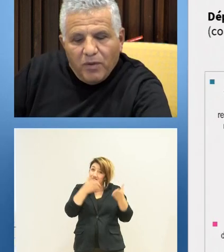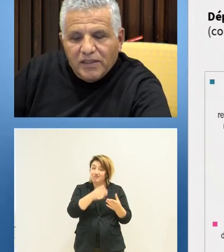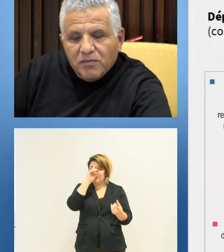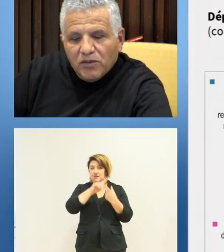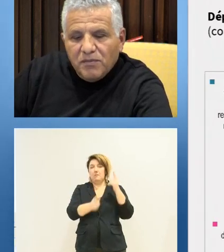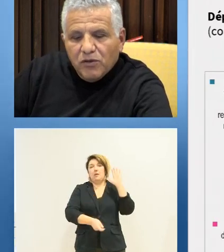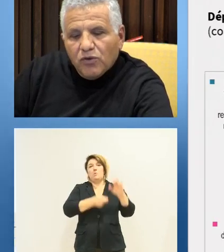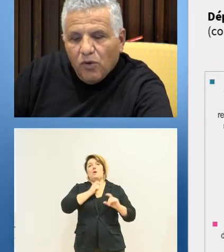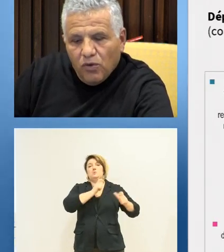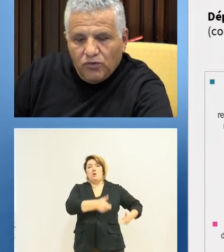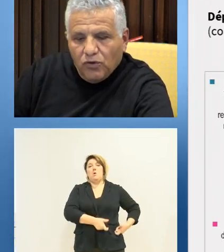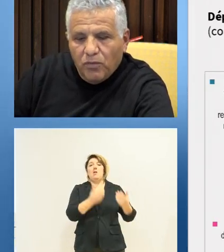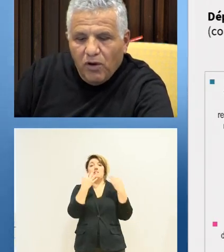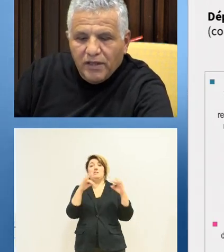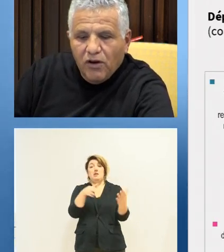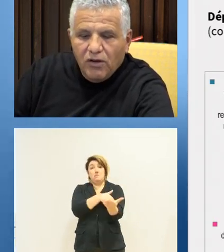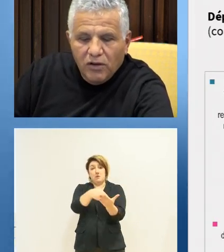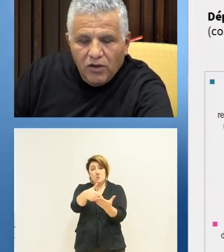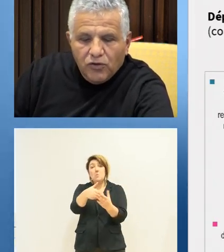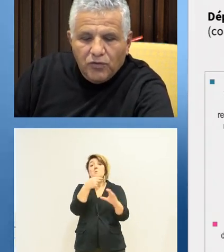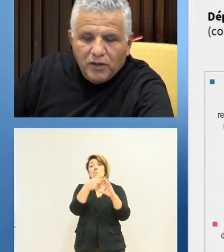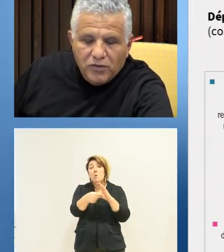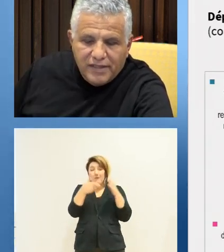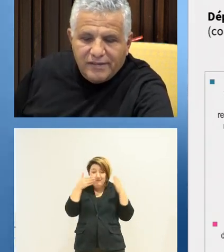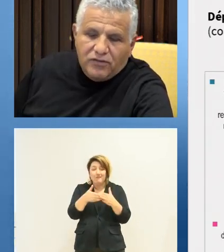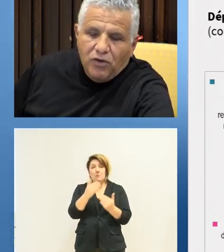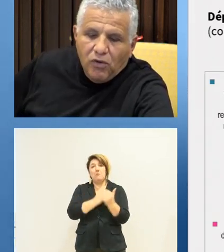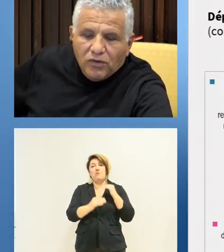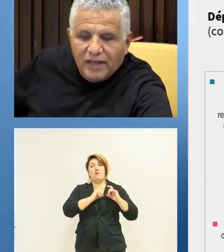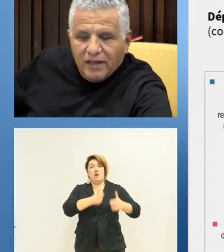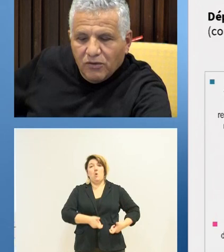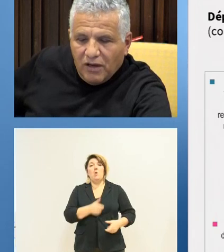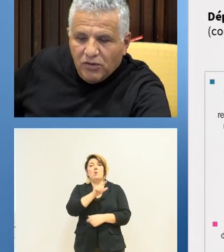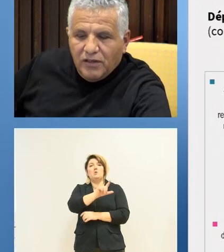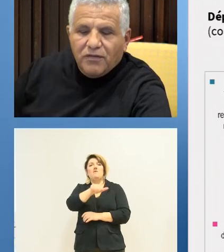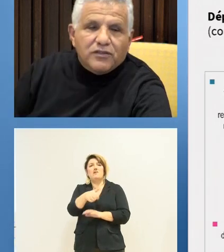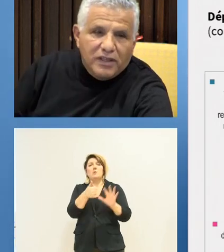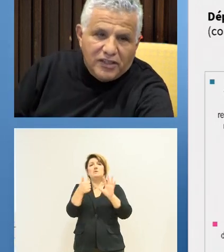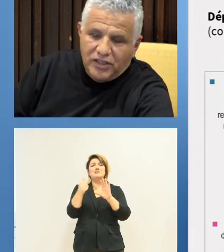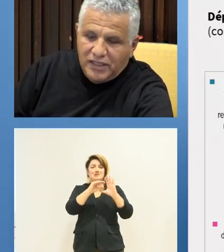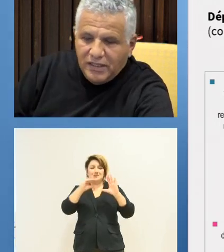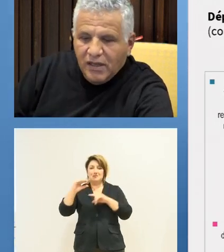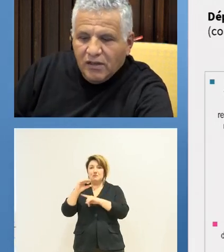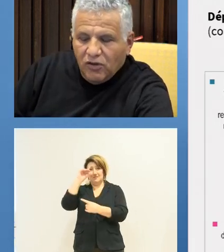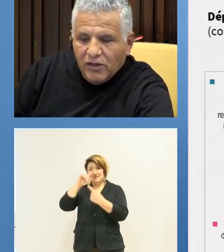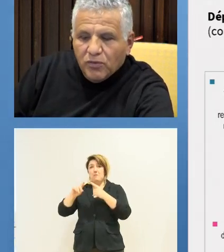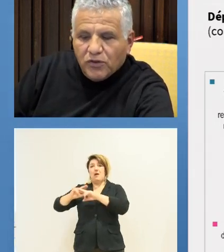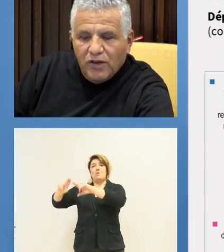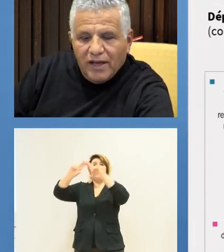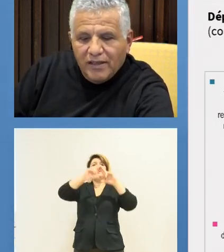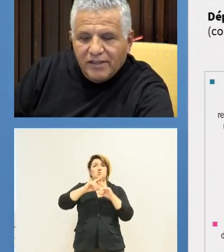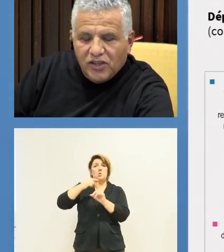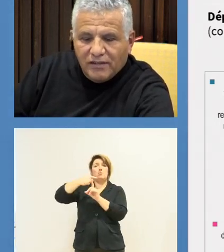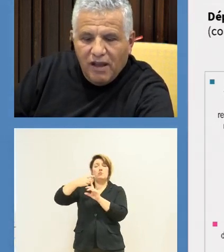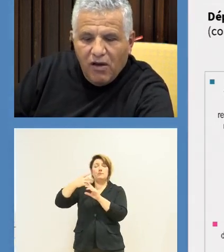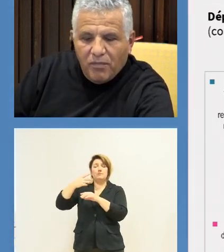pratiquement 10 millions d'euros sur le plan école 2,6 seront consacrés aux travaux de rénovation énergétique dans les groupes scolaires